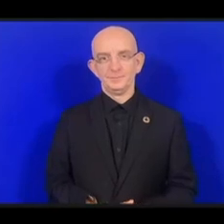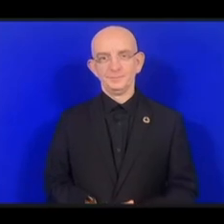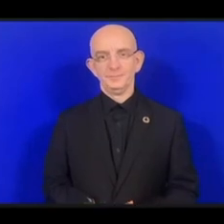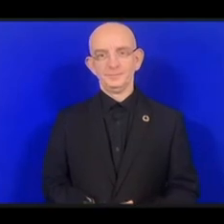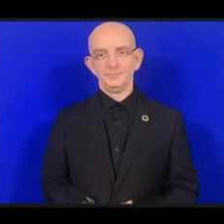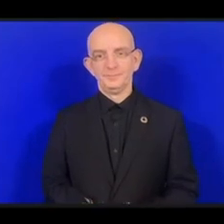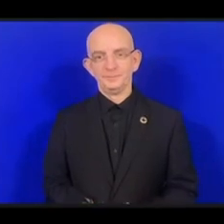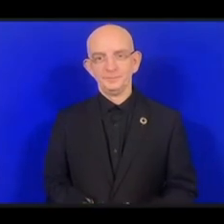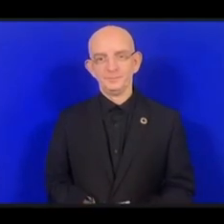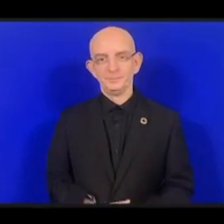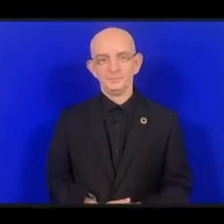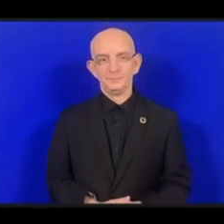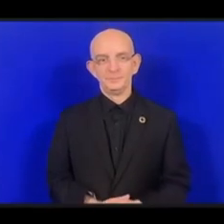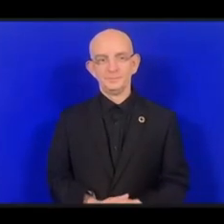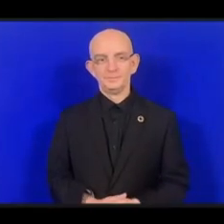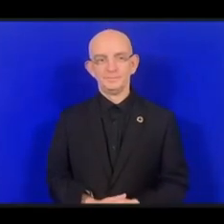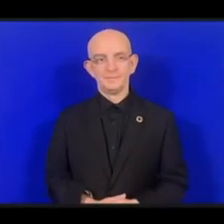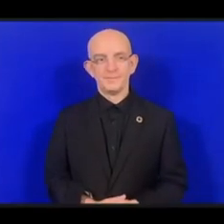t